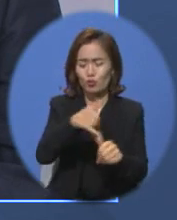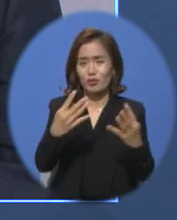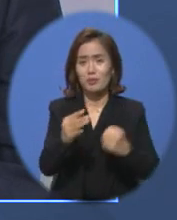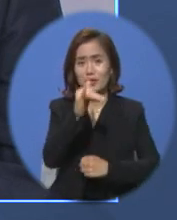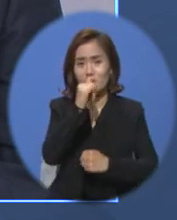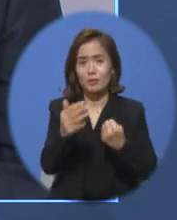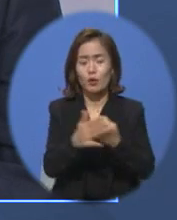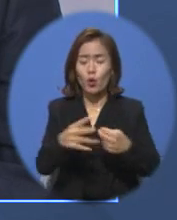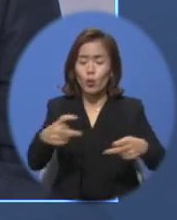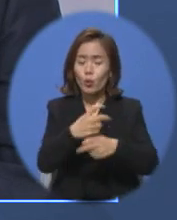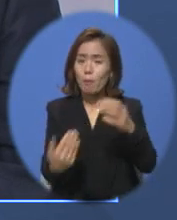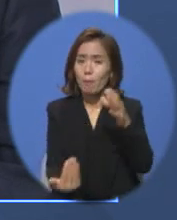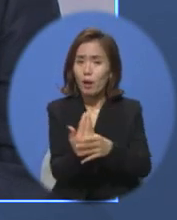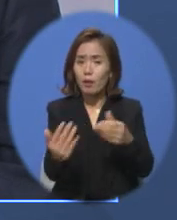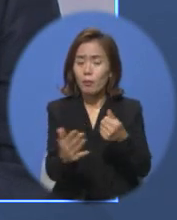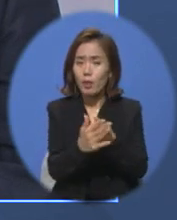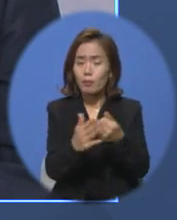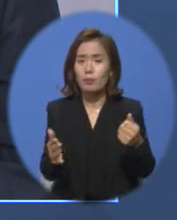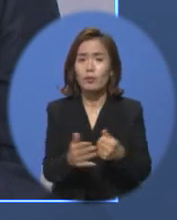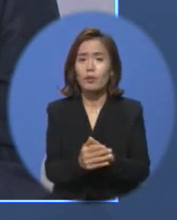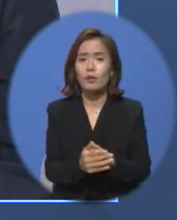많습니다. 우리주변에는